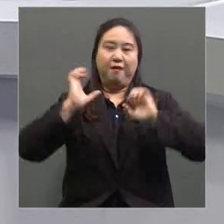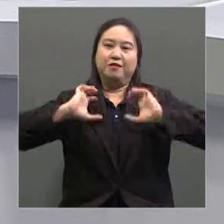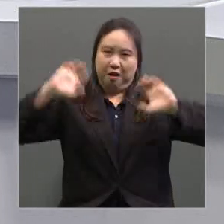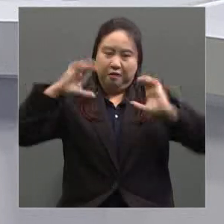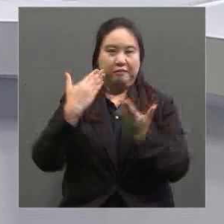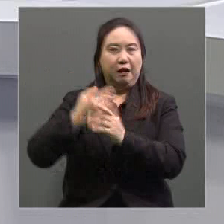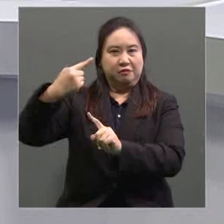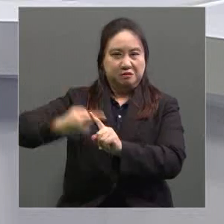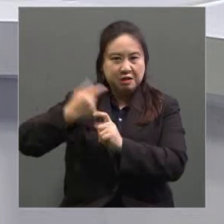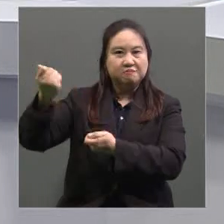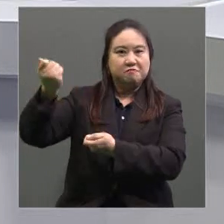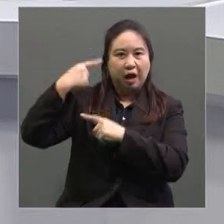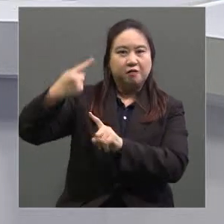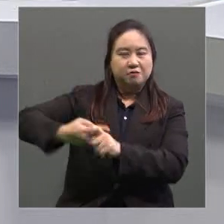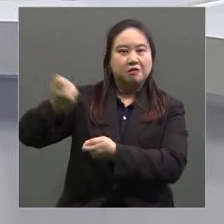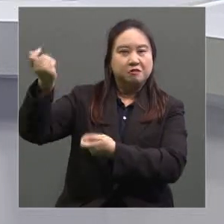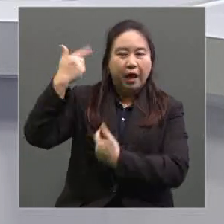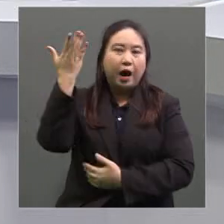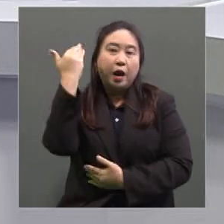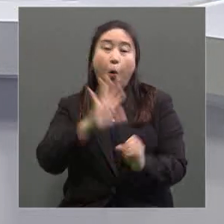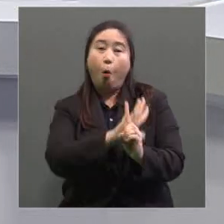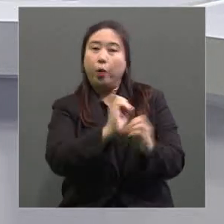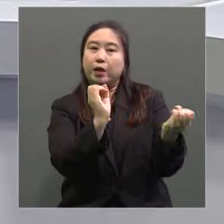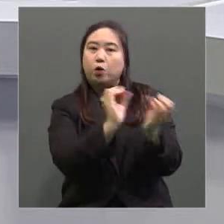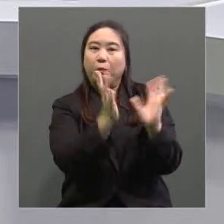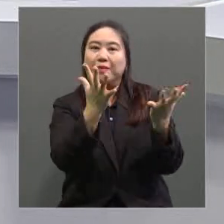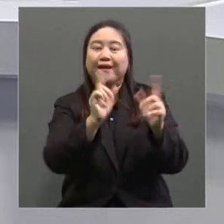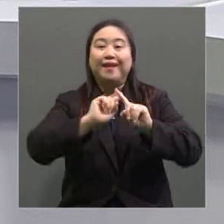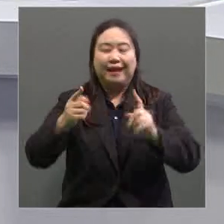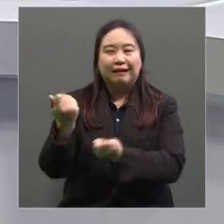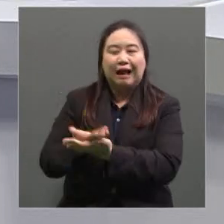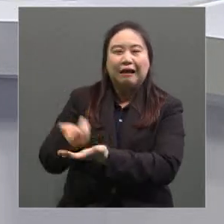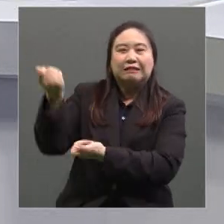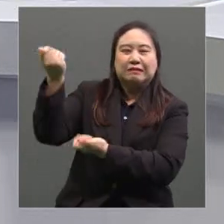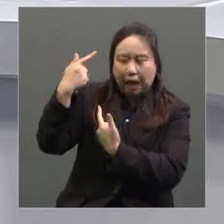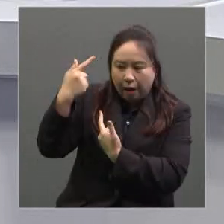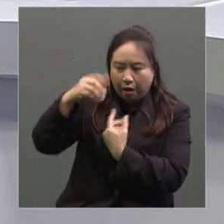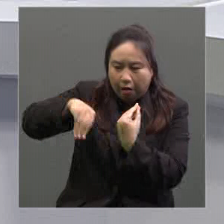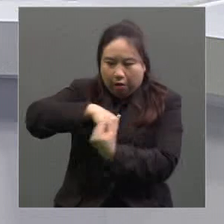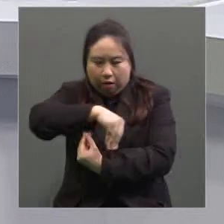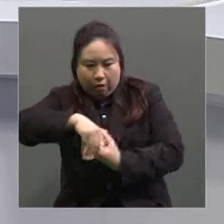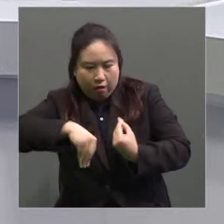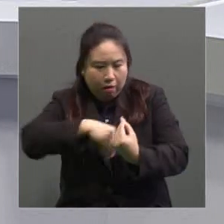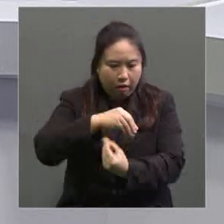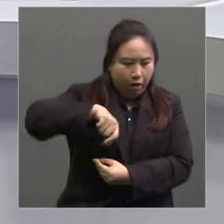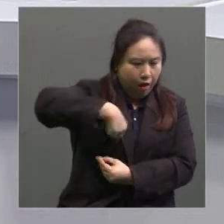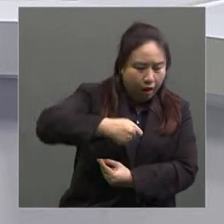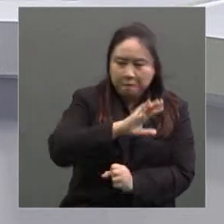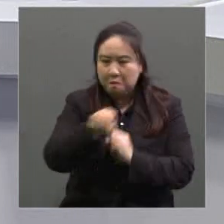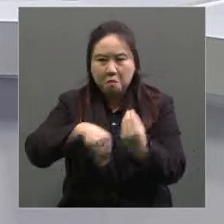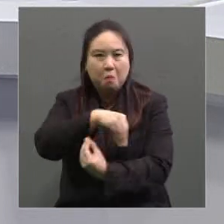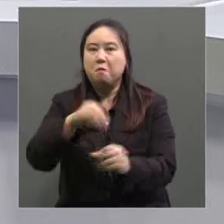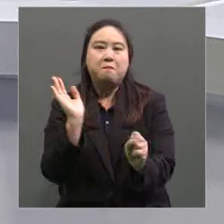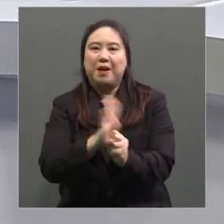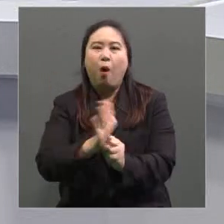จำมั่นคงถูกไหมช่วงโควิดก็ไม่ได้รับผลกระทบแต่รายได้ไม่พอกับรายจ่ายอย่างนี้นะเพราะฉะนั้นวิธีการแก้ของแต่ละกลุ่มจะไม่เหมือนกัน